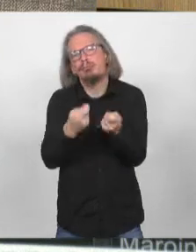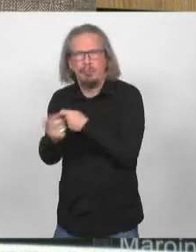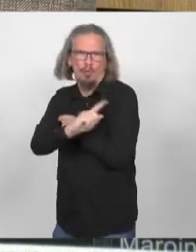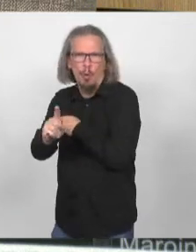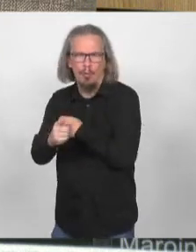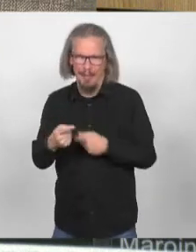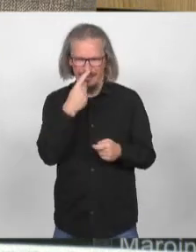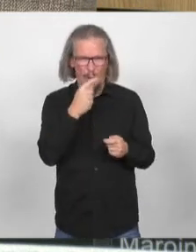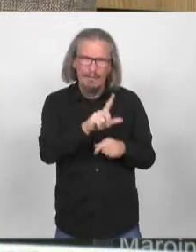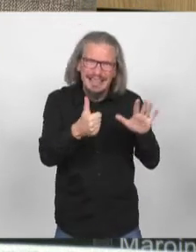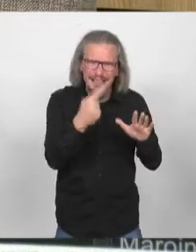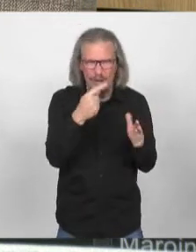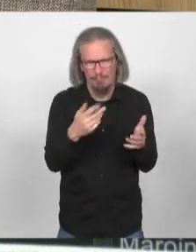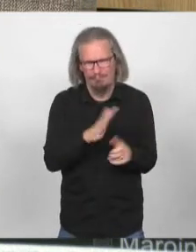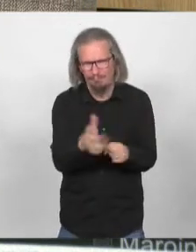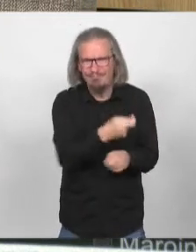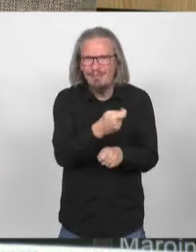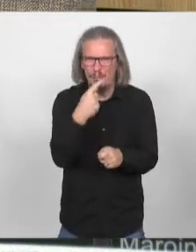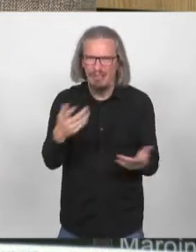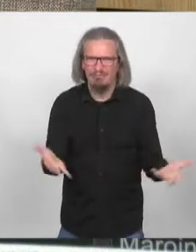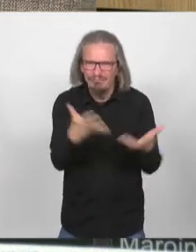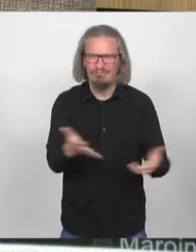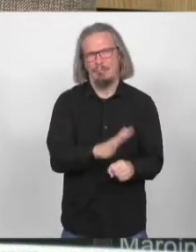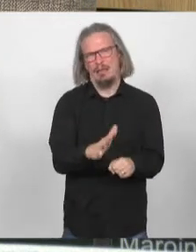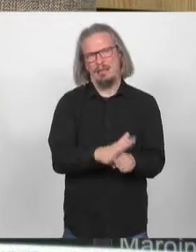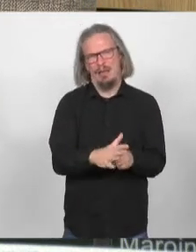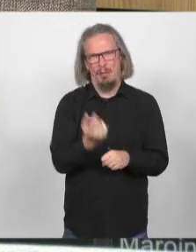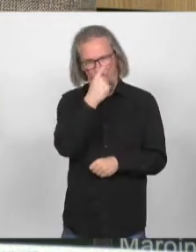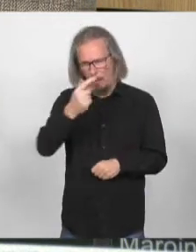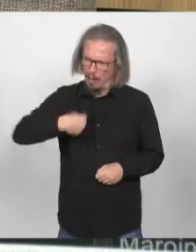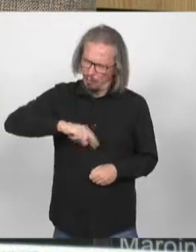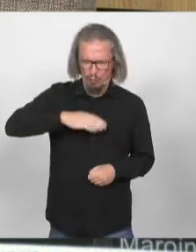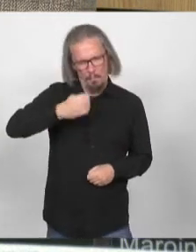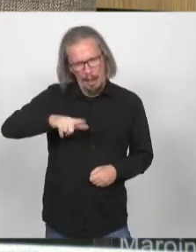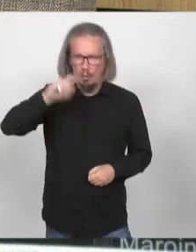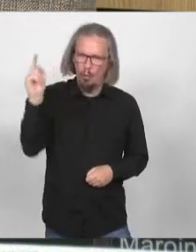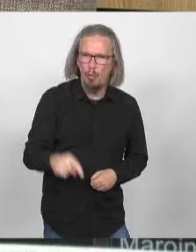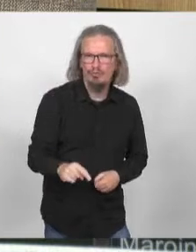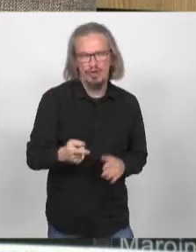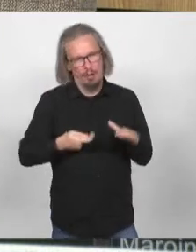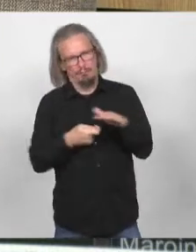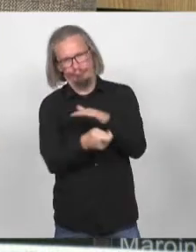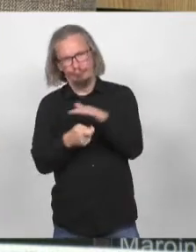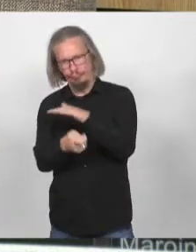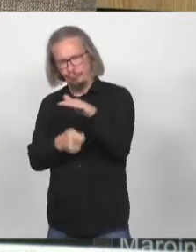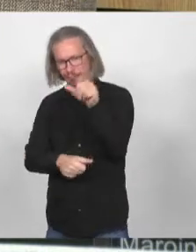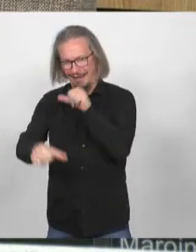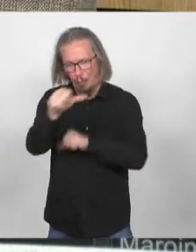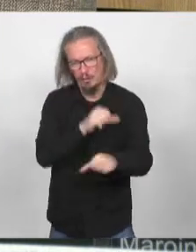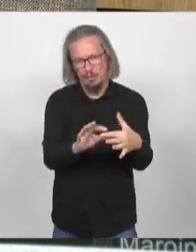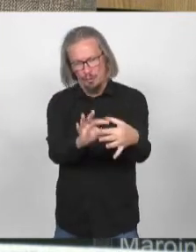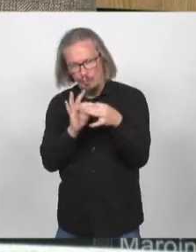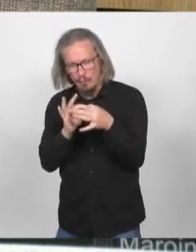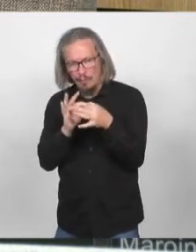est-elle assez incitative? L'AMEL pourrait passer à une obligation de performance énergétique pour les infrastructures qu'elle finance, en cohérence